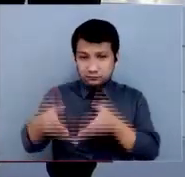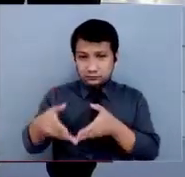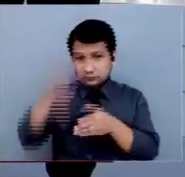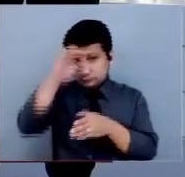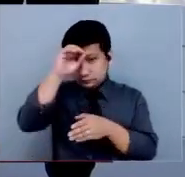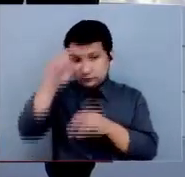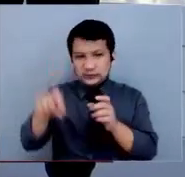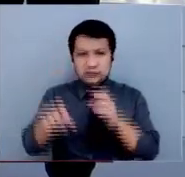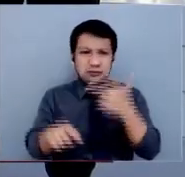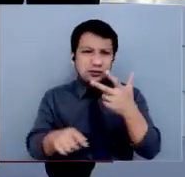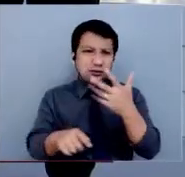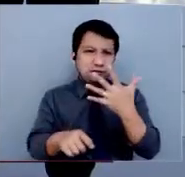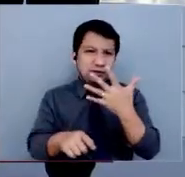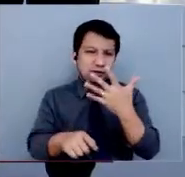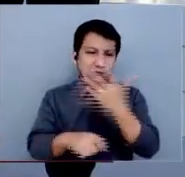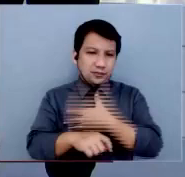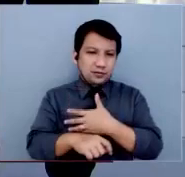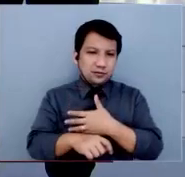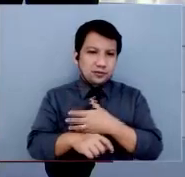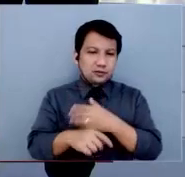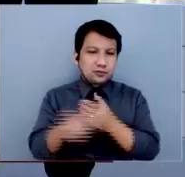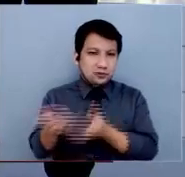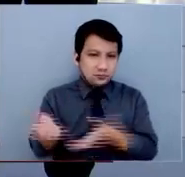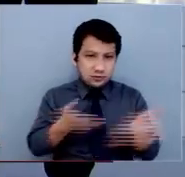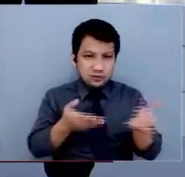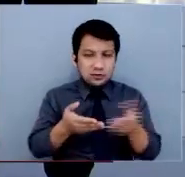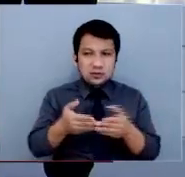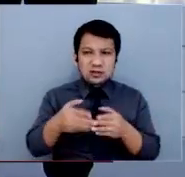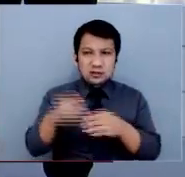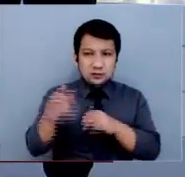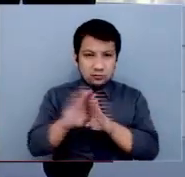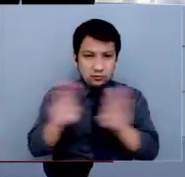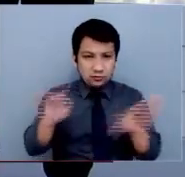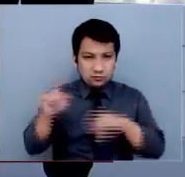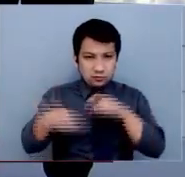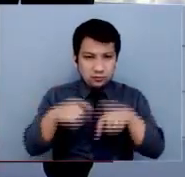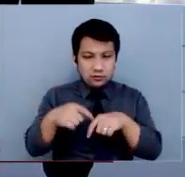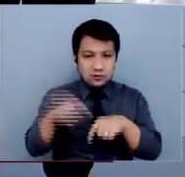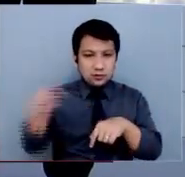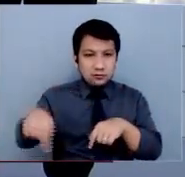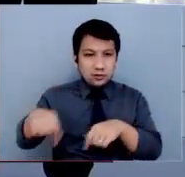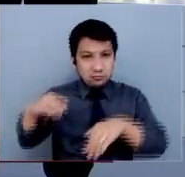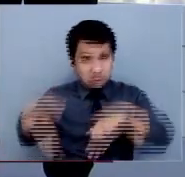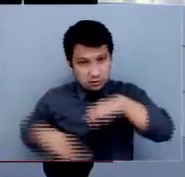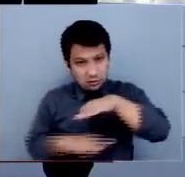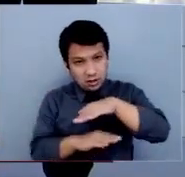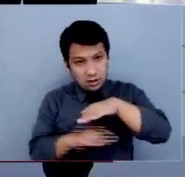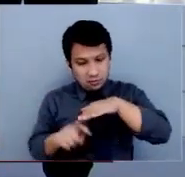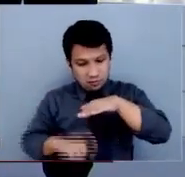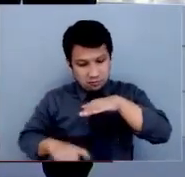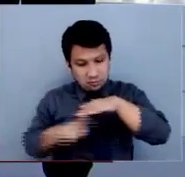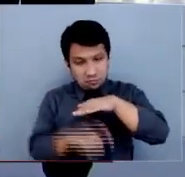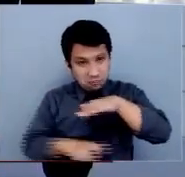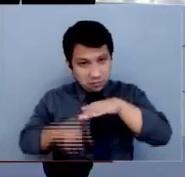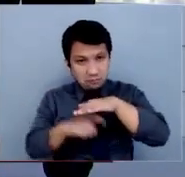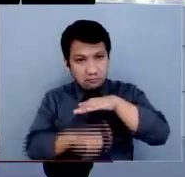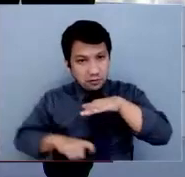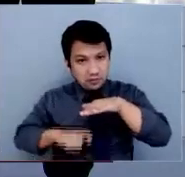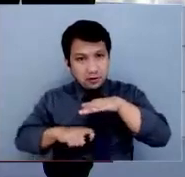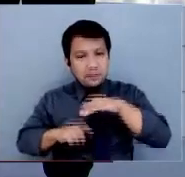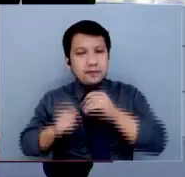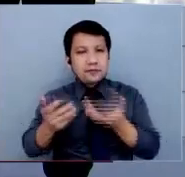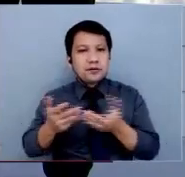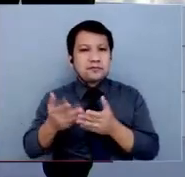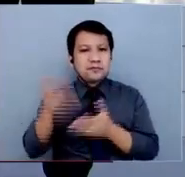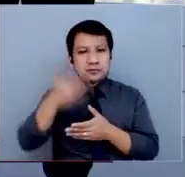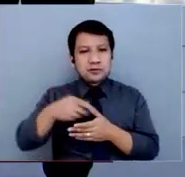to 5 times higher ang production output ng open pit mine kumpara po dun sa mga underground mines. Mas maganda rin ang safety